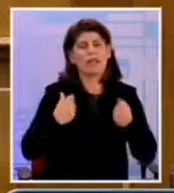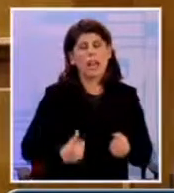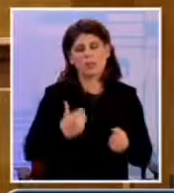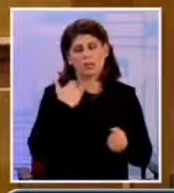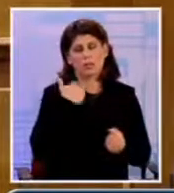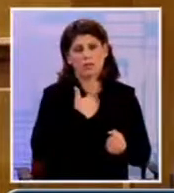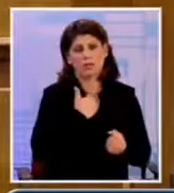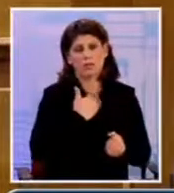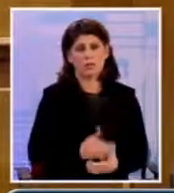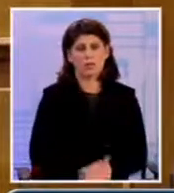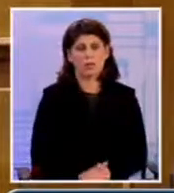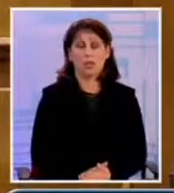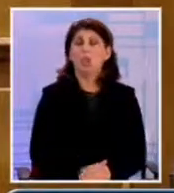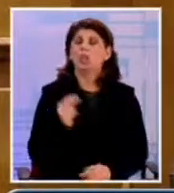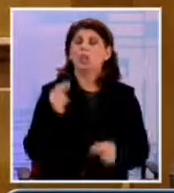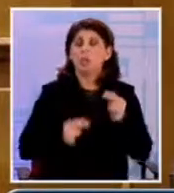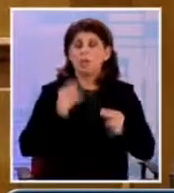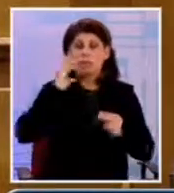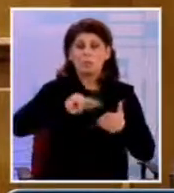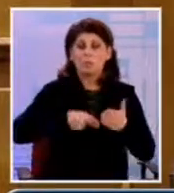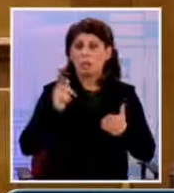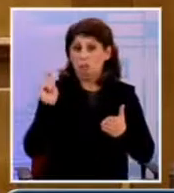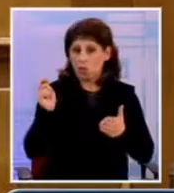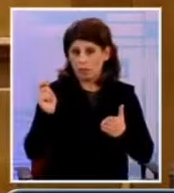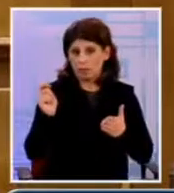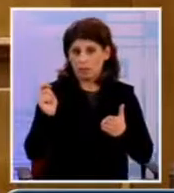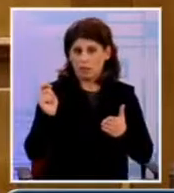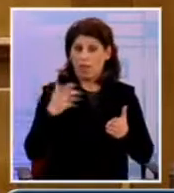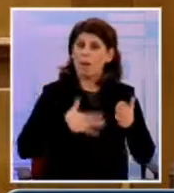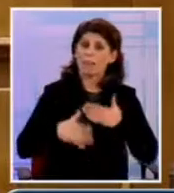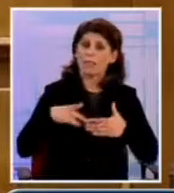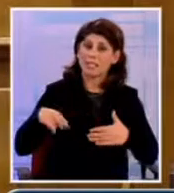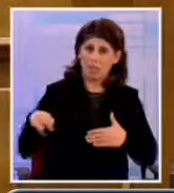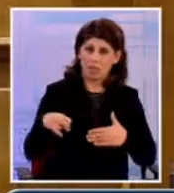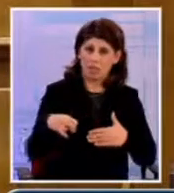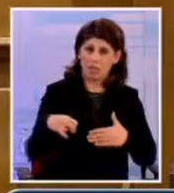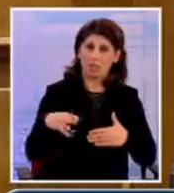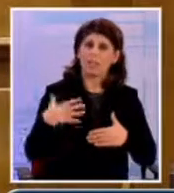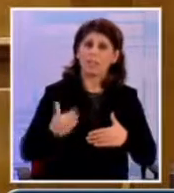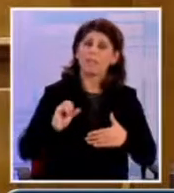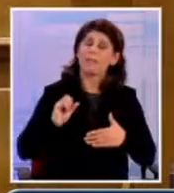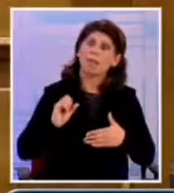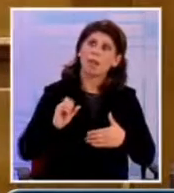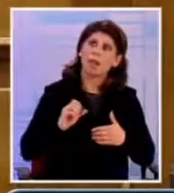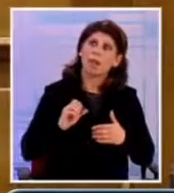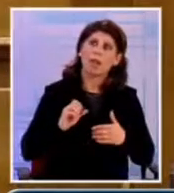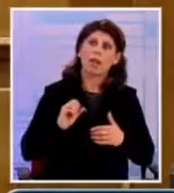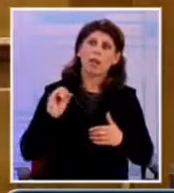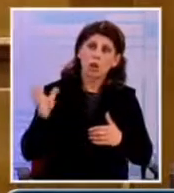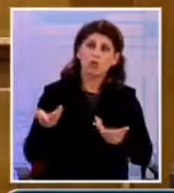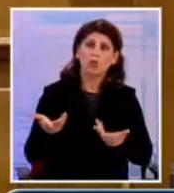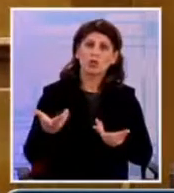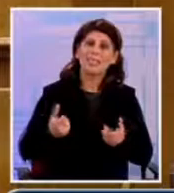θυσίες. Το πρόβλημα με τις μνημονιακές πολιτικές, αγαπητοί συνάδελφοι, είναι εκτός των άλλων